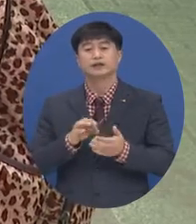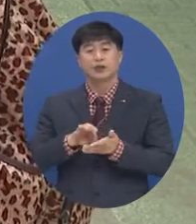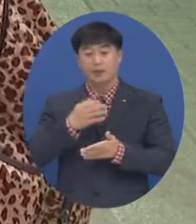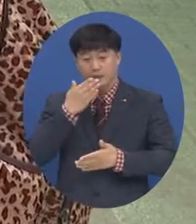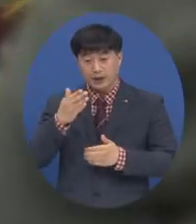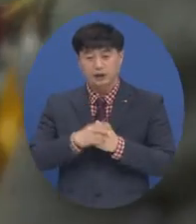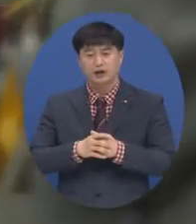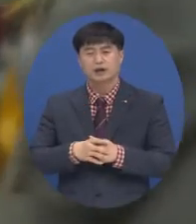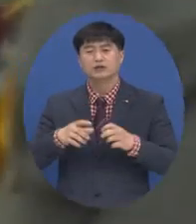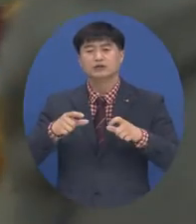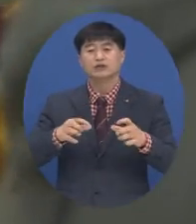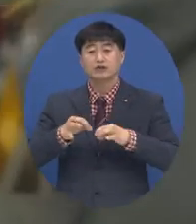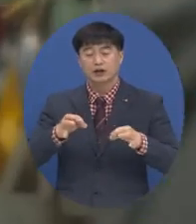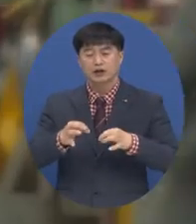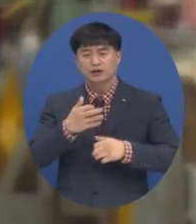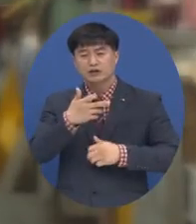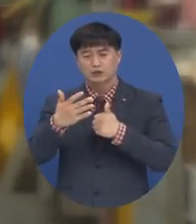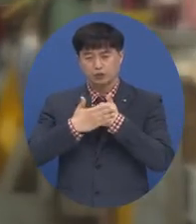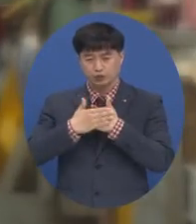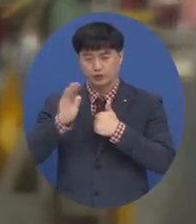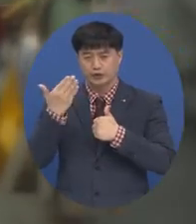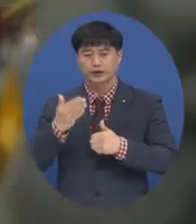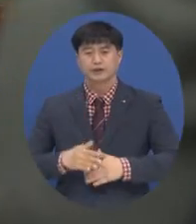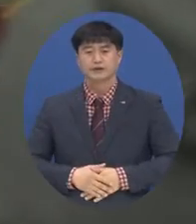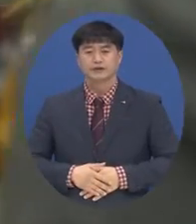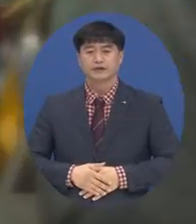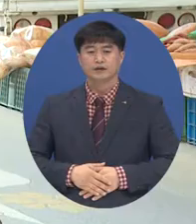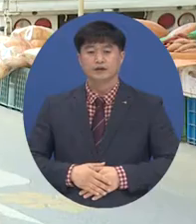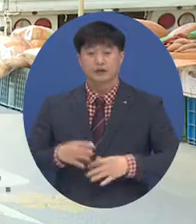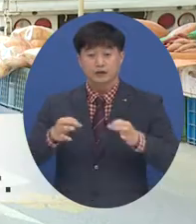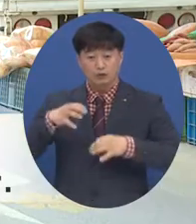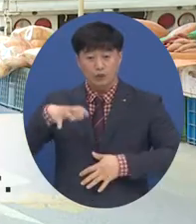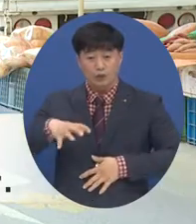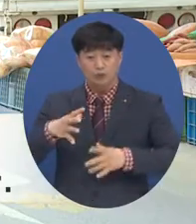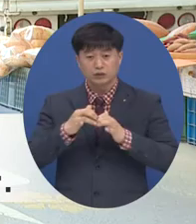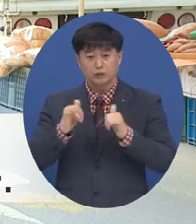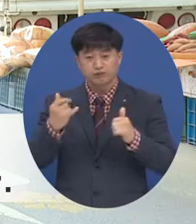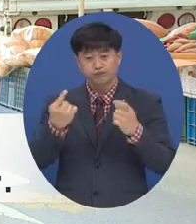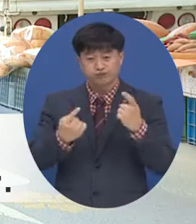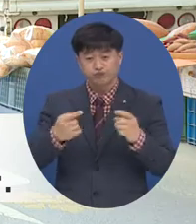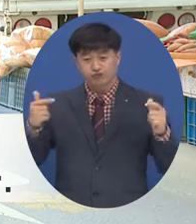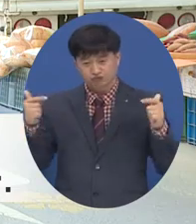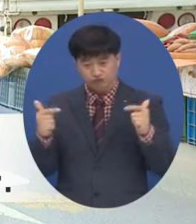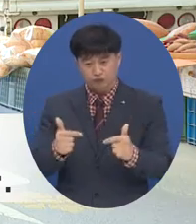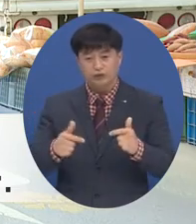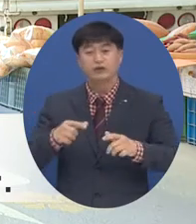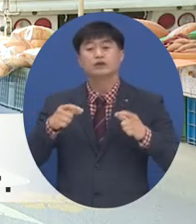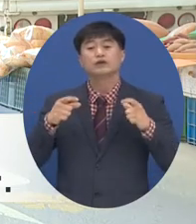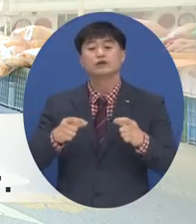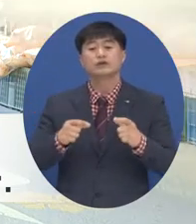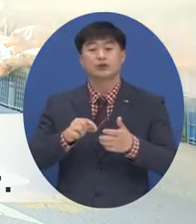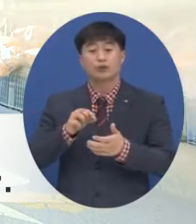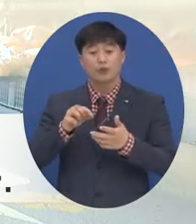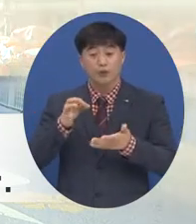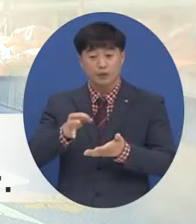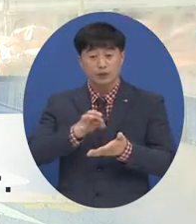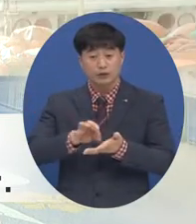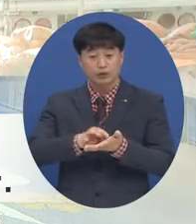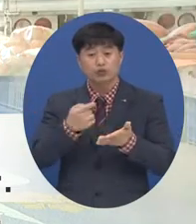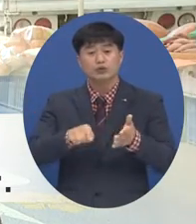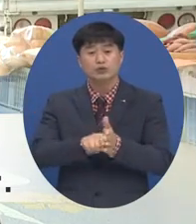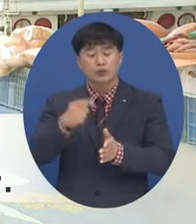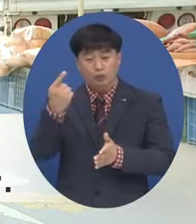지역 상인들에겐 산소 호흡기와 같습니다. 시장에 사람들이 많이 안 나오잖아요. 지역 화폐 쓰러 나오는데 지금 지역